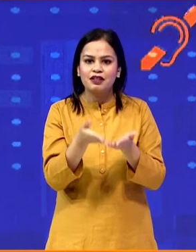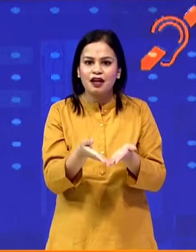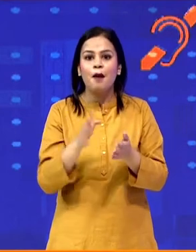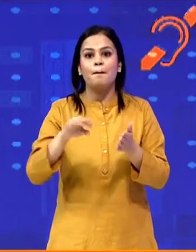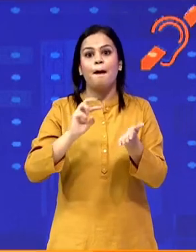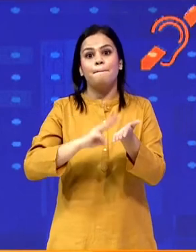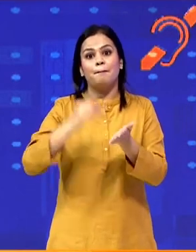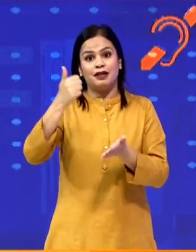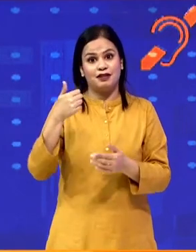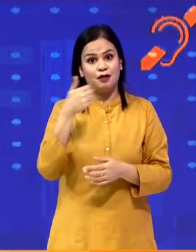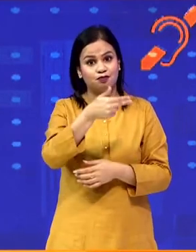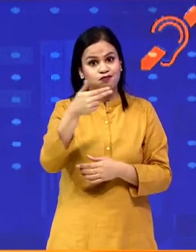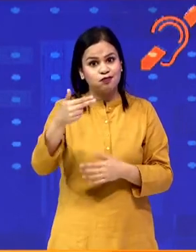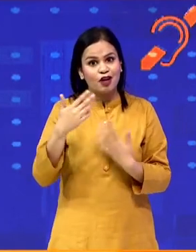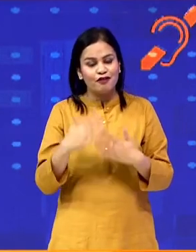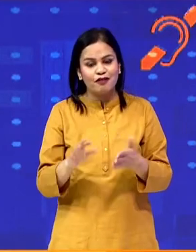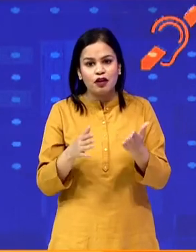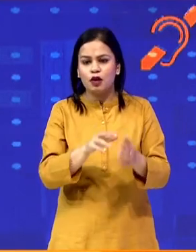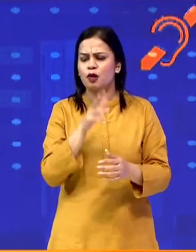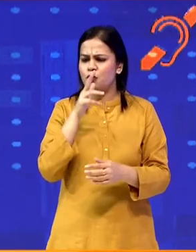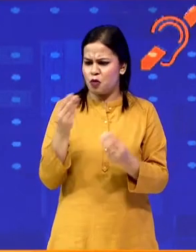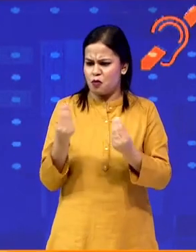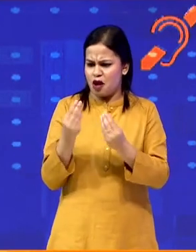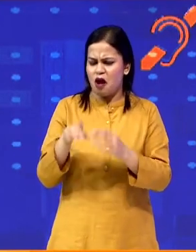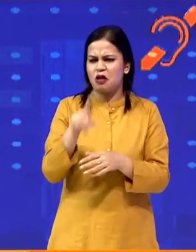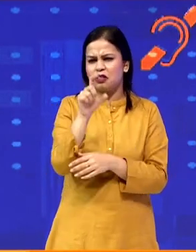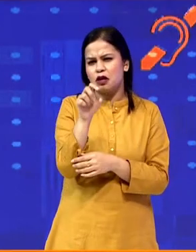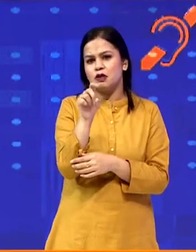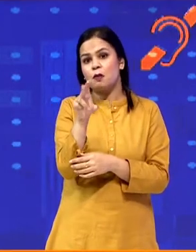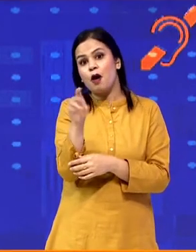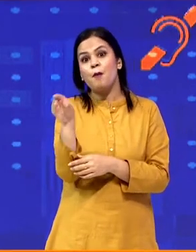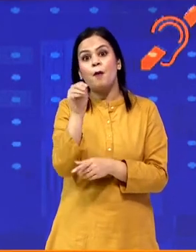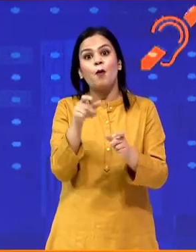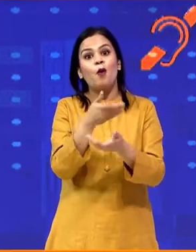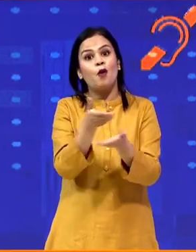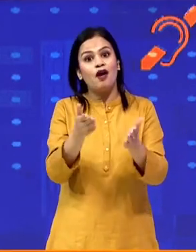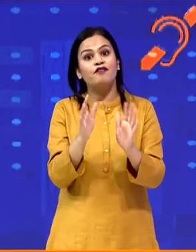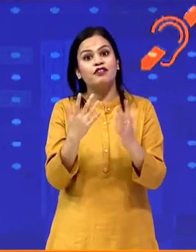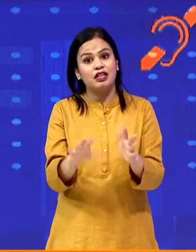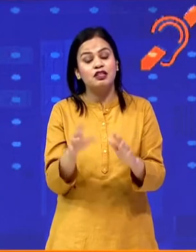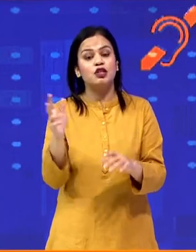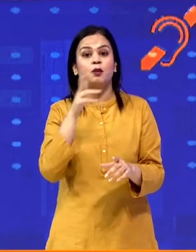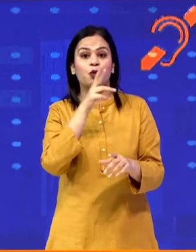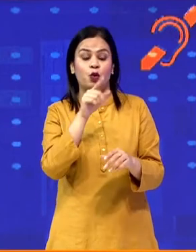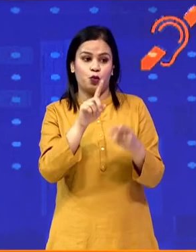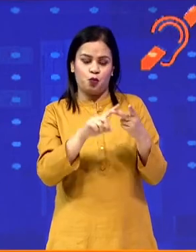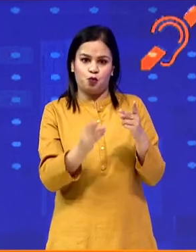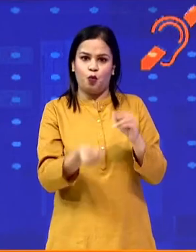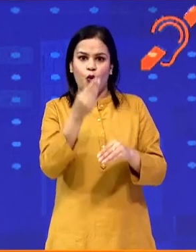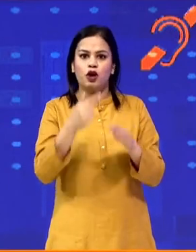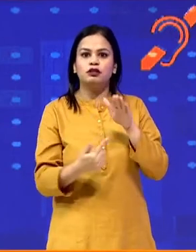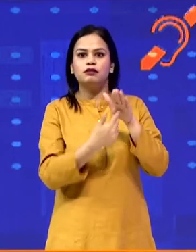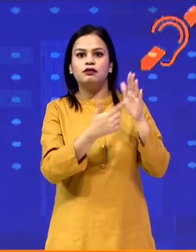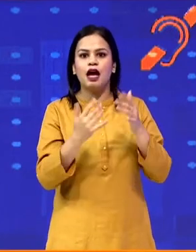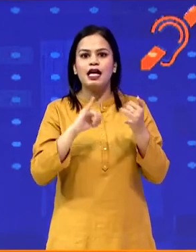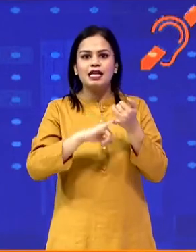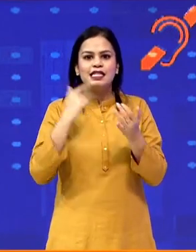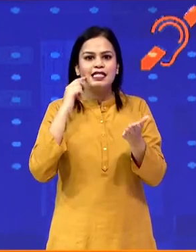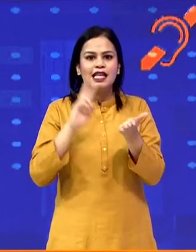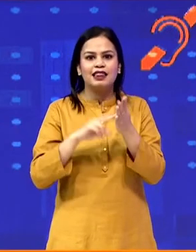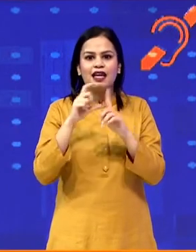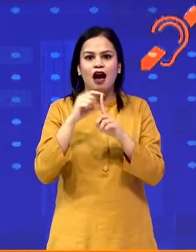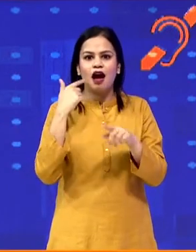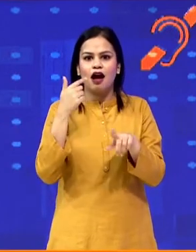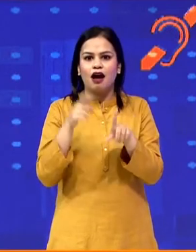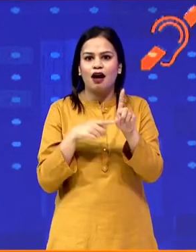बहुत सारे एक दर्जन दो दर्जन के गरीब लोग थे सिंधिया जी का खास तोर पर है उनको देखते थे पार्लियामेंट में सांप